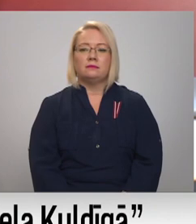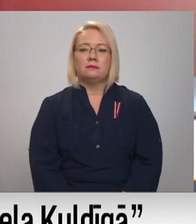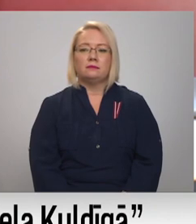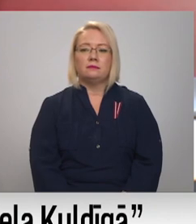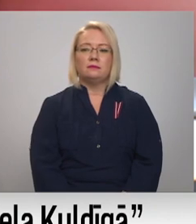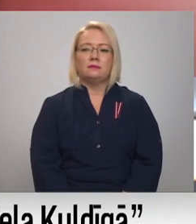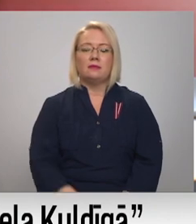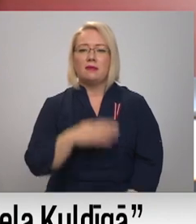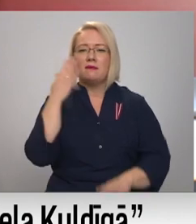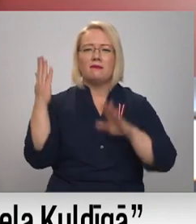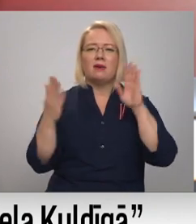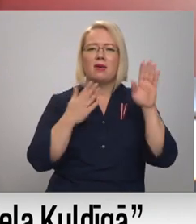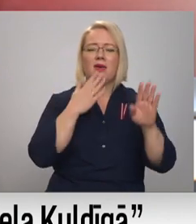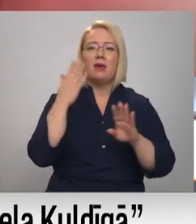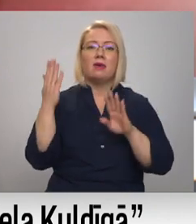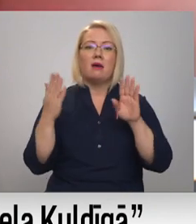vēja.